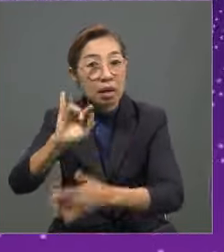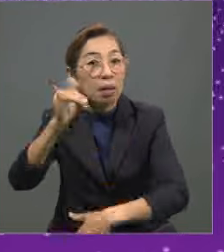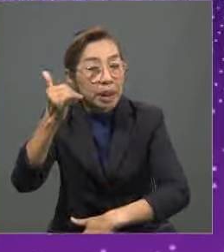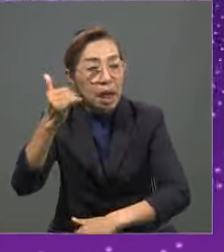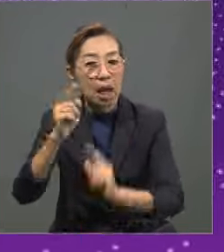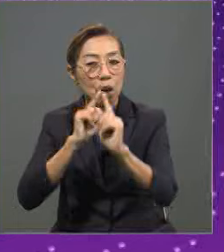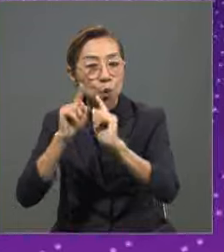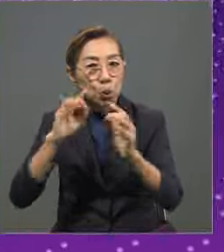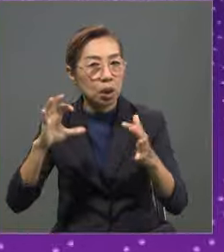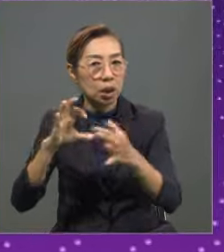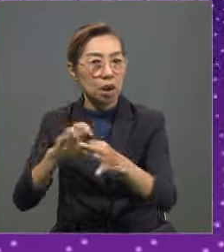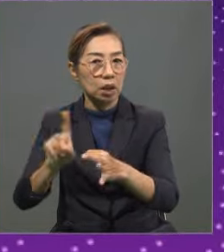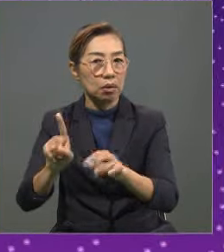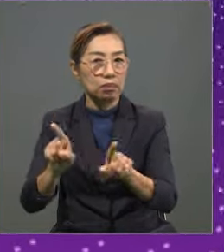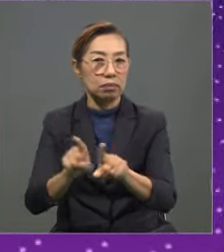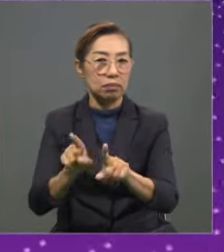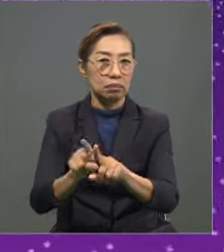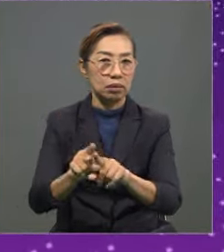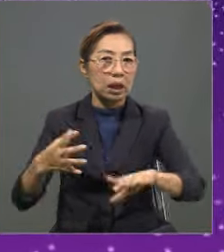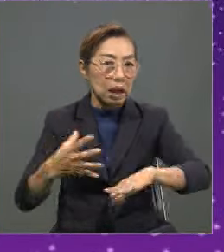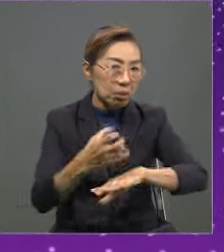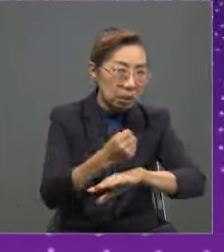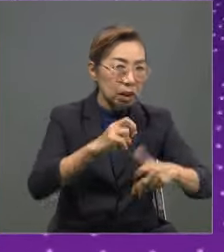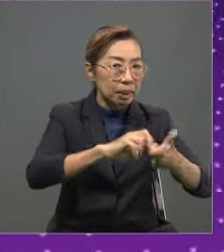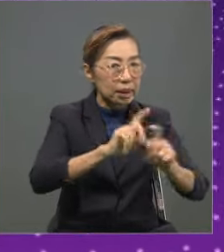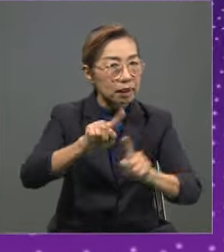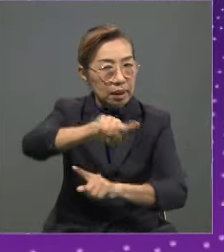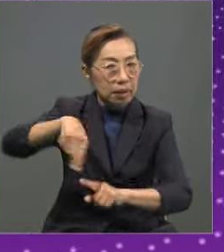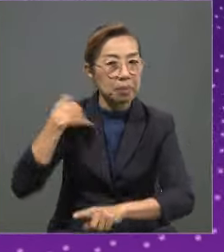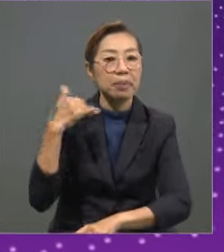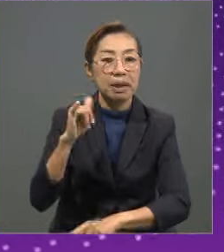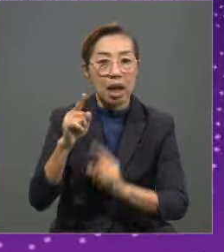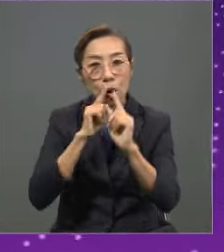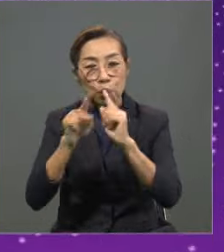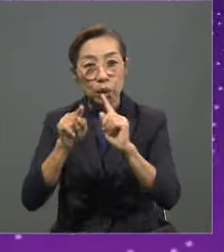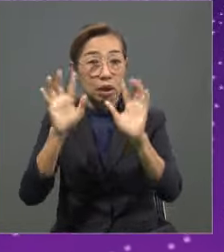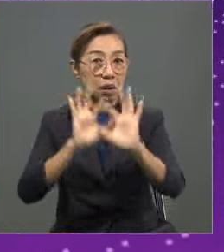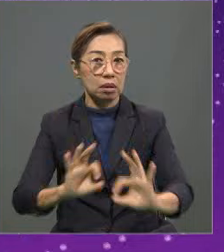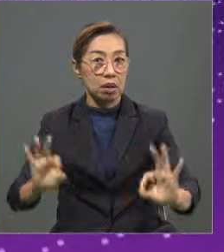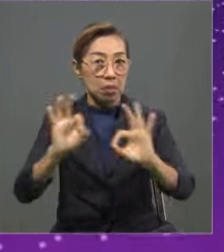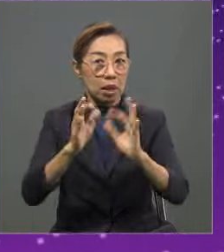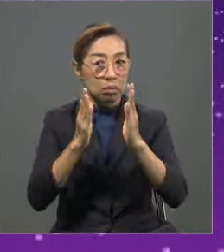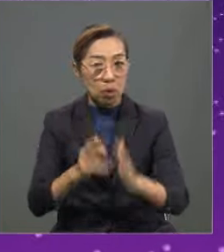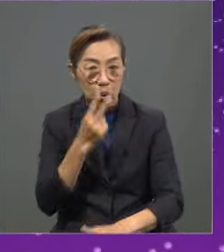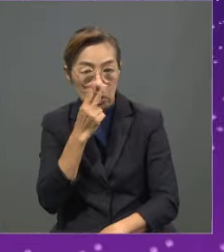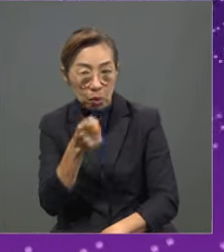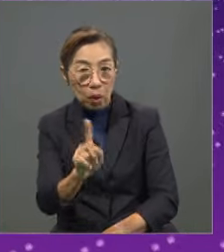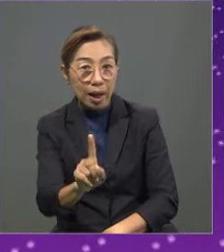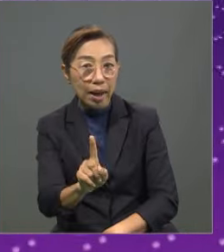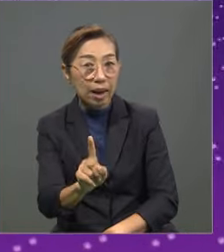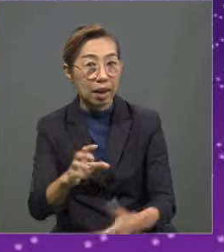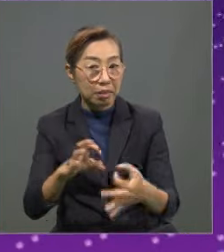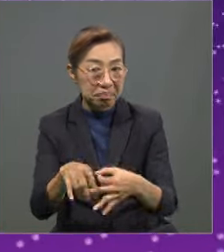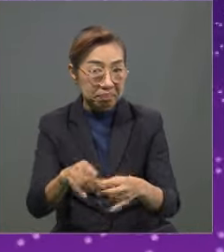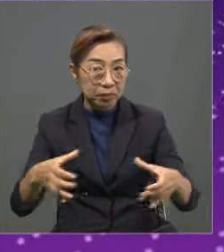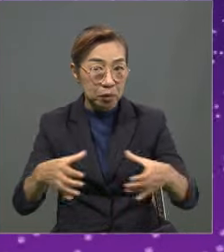พูดคุยกันเกี่ยวกับเรื่องของสถานการณ์การบ้านการเมืองตรงนี้ก็อาจจะมีการพูดคุยและที่สำคัญหลายคนจับตามองอยู่เหมือนกันพี่ป๋องเอ๊ะจะมี